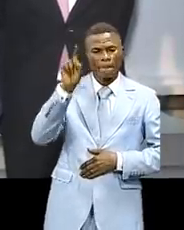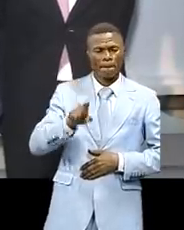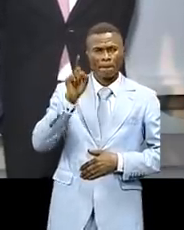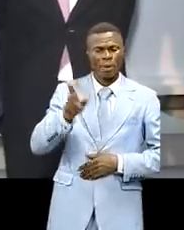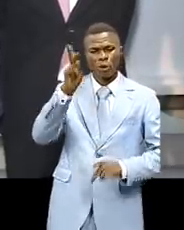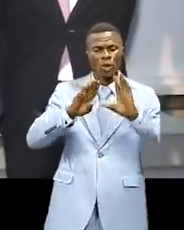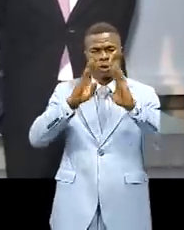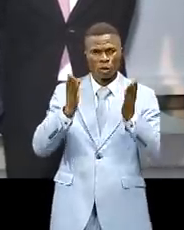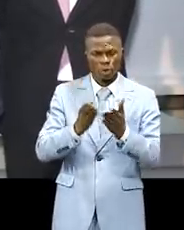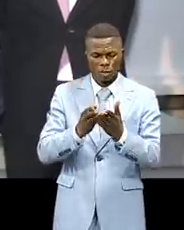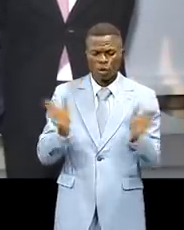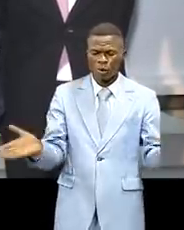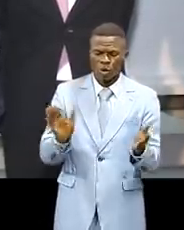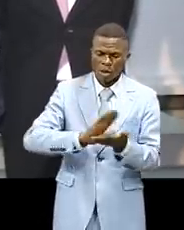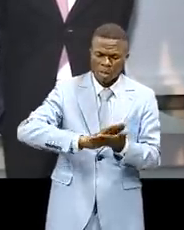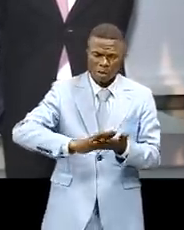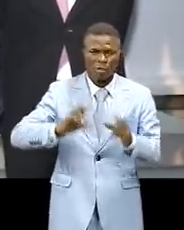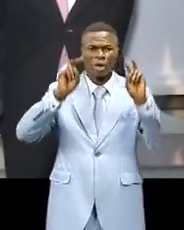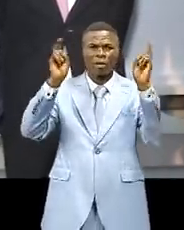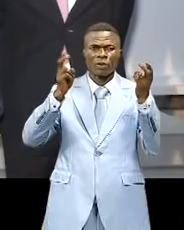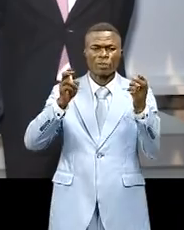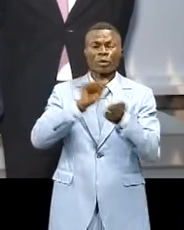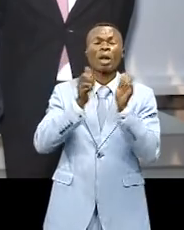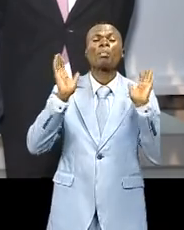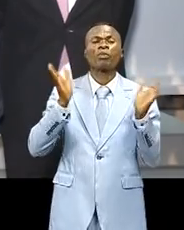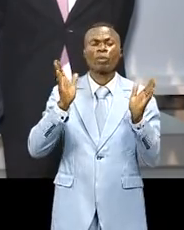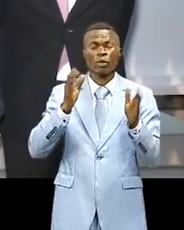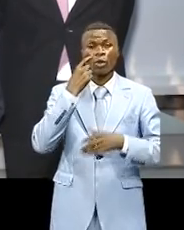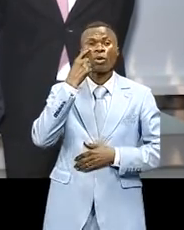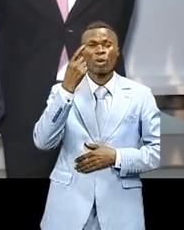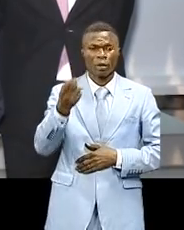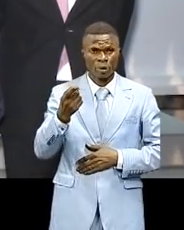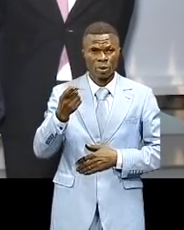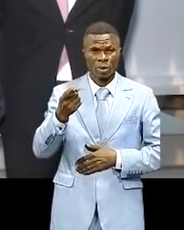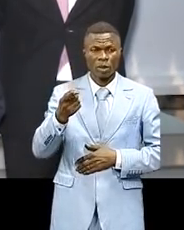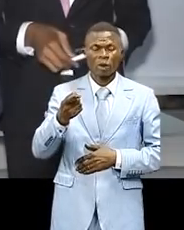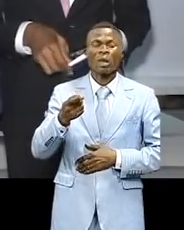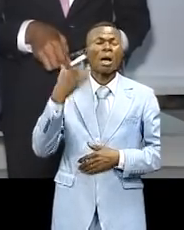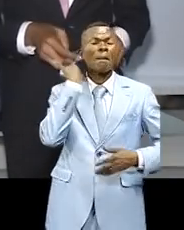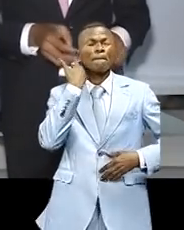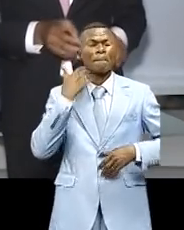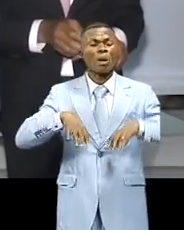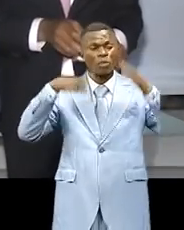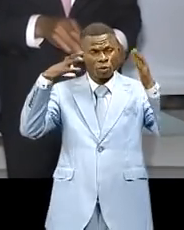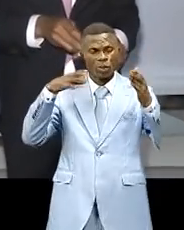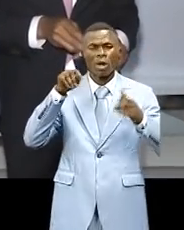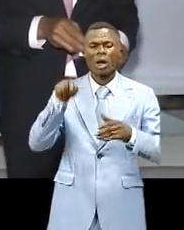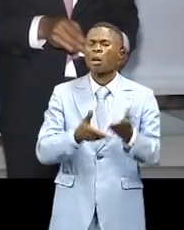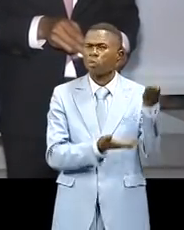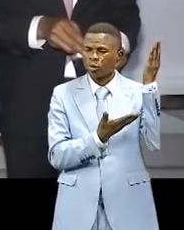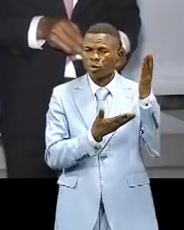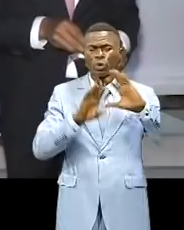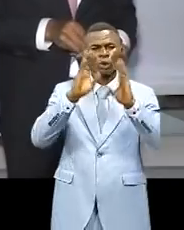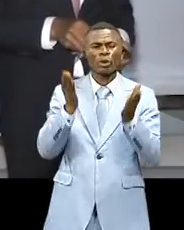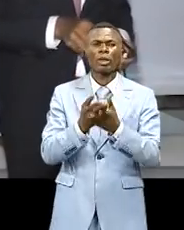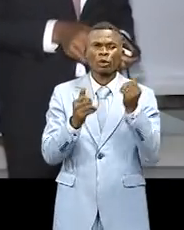pour l'assainissement le danger de voir une flambée de choléra et c'est une priorité pour toute la communauté